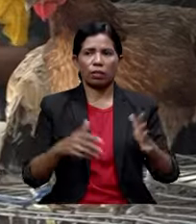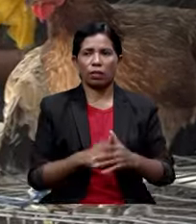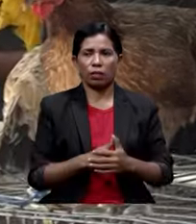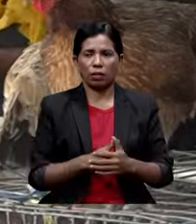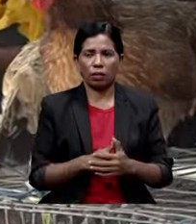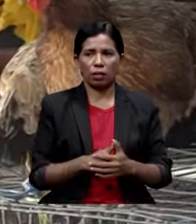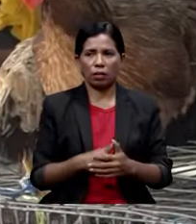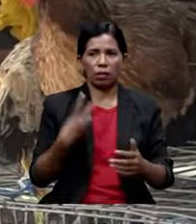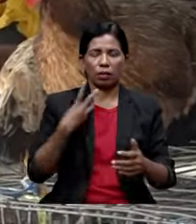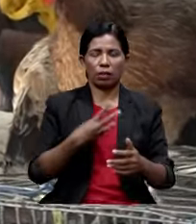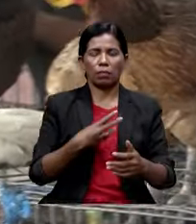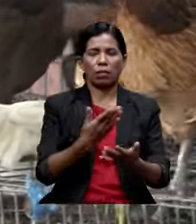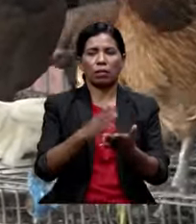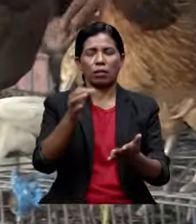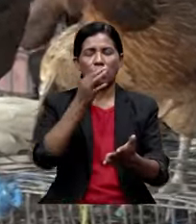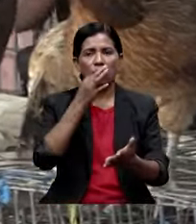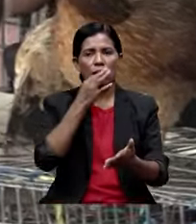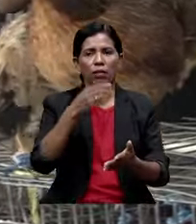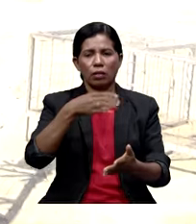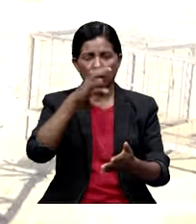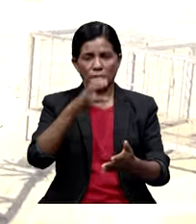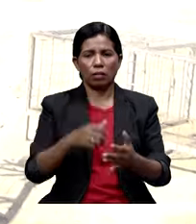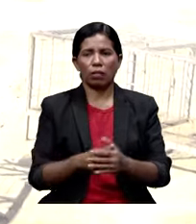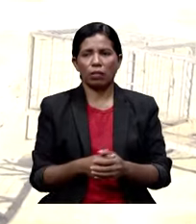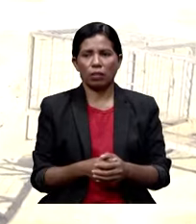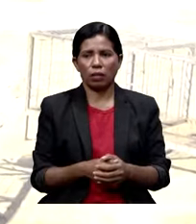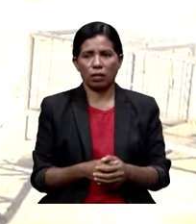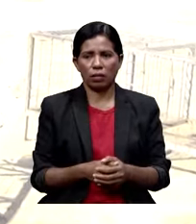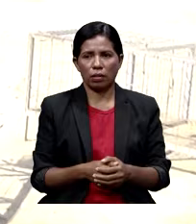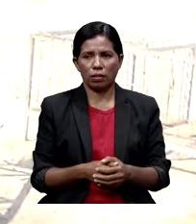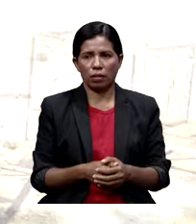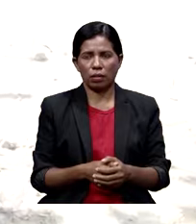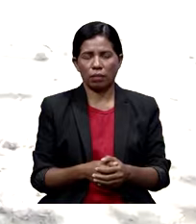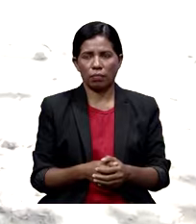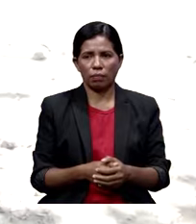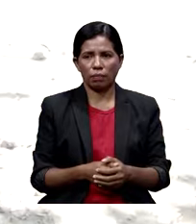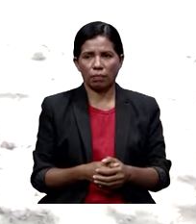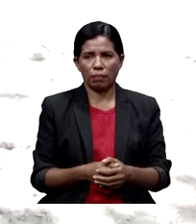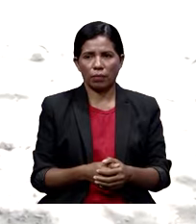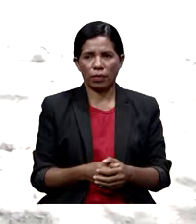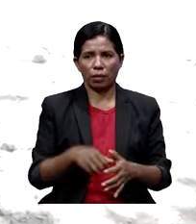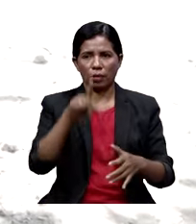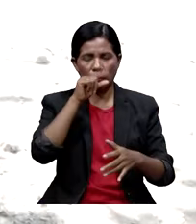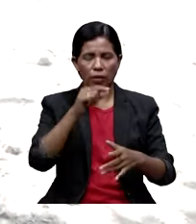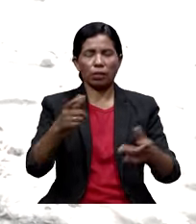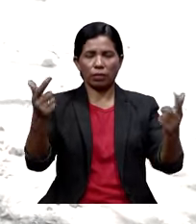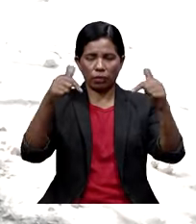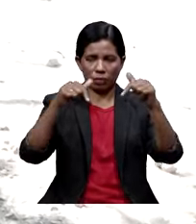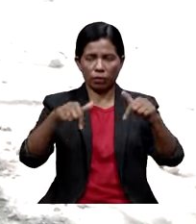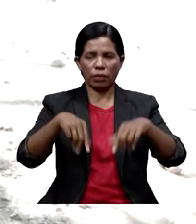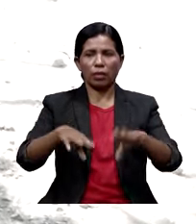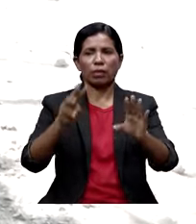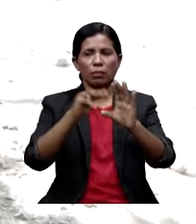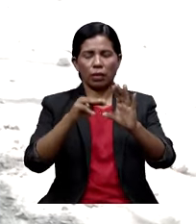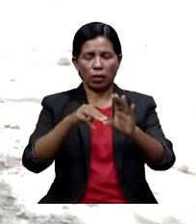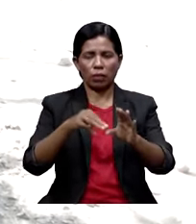Hela holane ame hande ipi mudi ito keseda. Ansa be bemo ditona ame ansa be. Manus fan tau mai merkan kotuk ne. Utam fatin